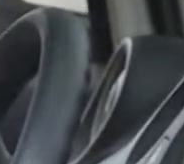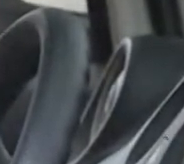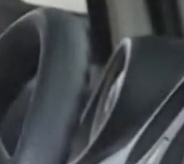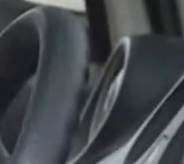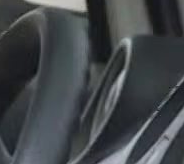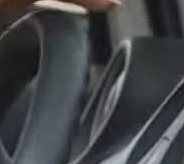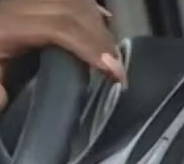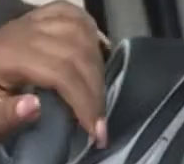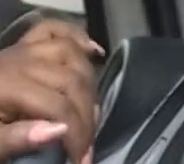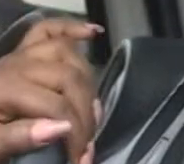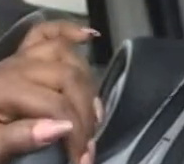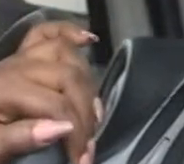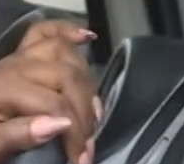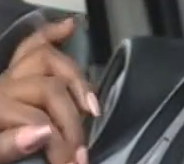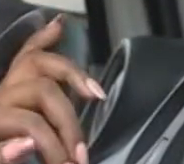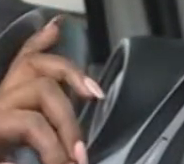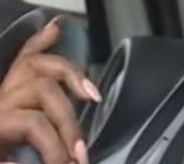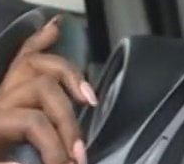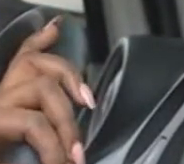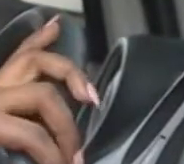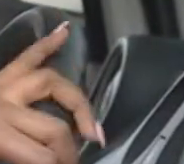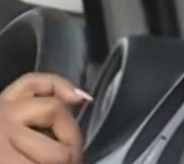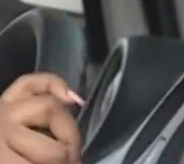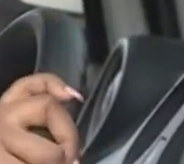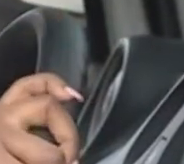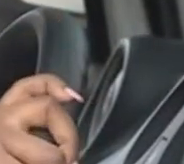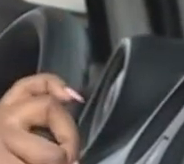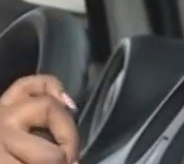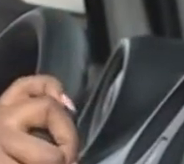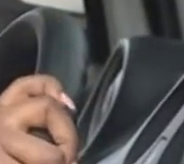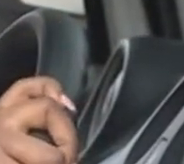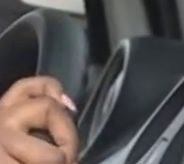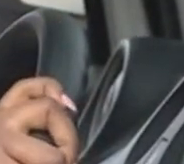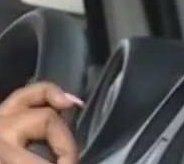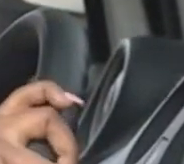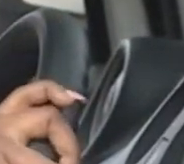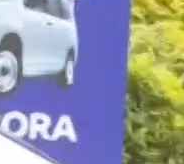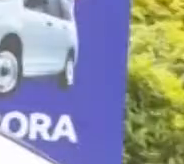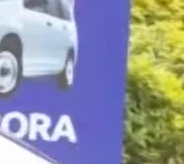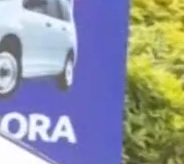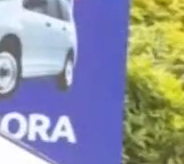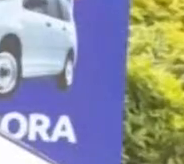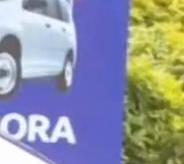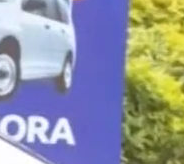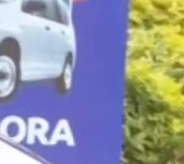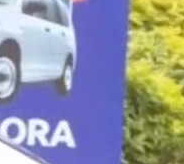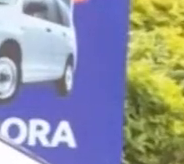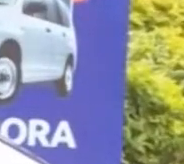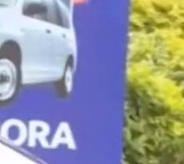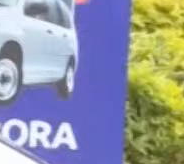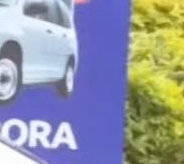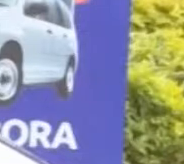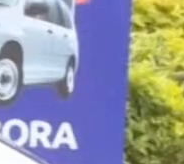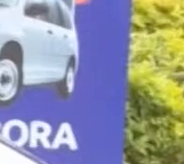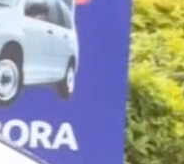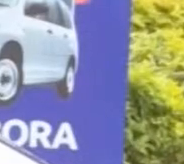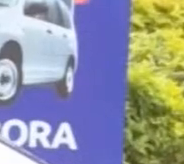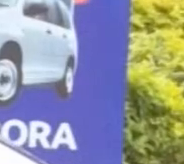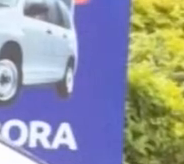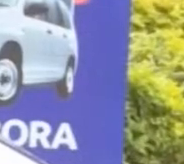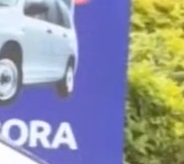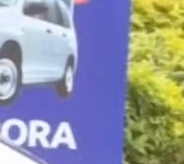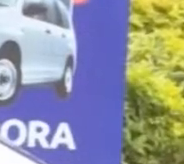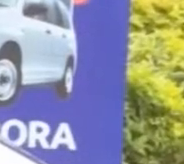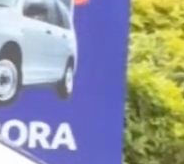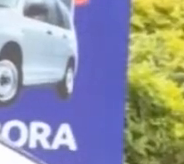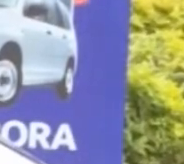unapenda 200. Wekelea Note 100, Note 200. Alafu, tutakuitisha shilingi 40 peke yake, 40 bob only. Weka